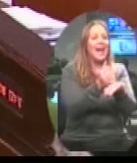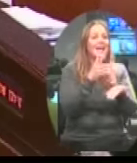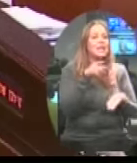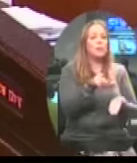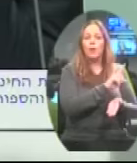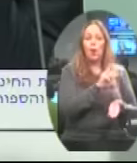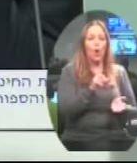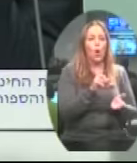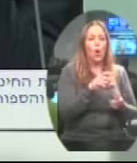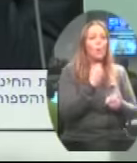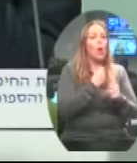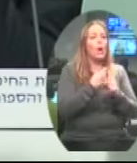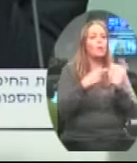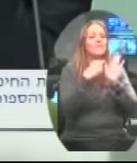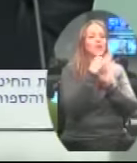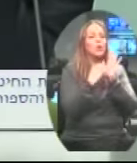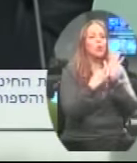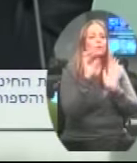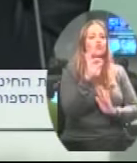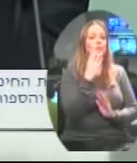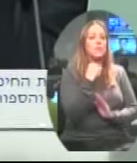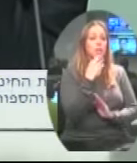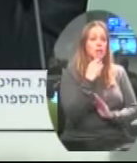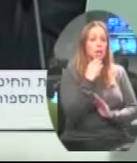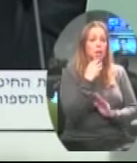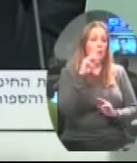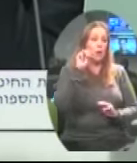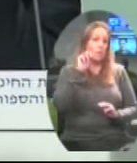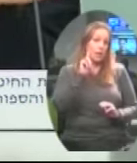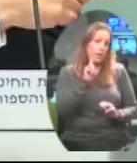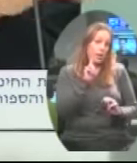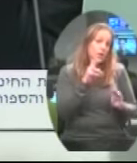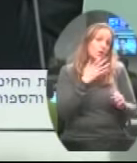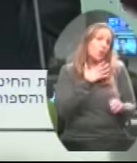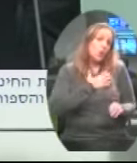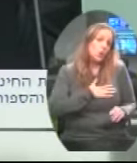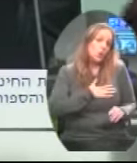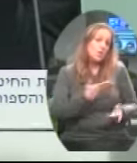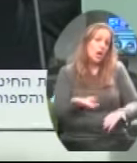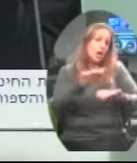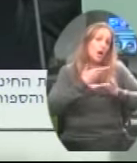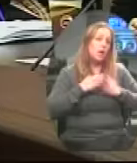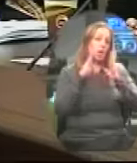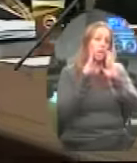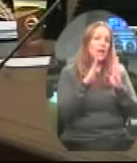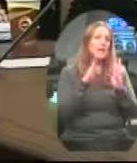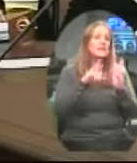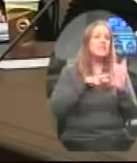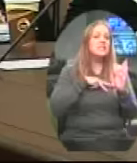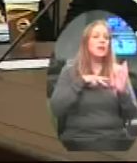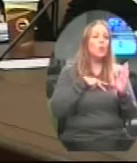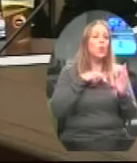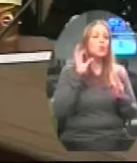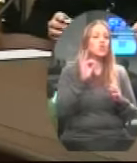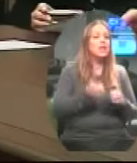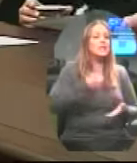שחוקקו בכנסת. רגב למעשה מבקשת להעביר אליה את סמכות שר האוצר בכל הנוגע למוסדות התרבות. העובדה שמדובר